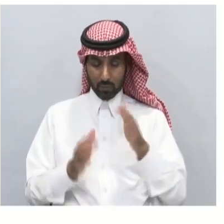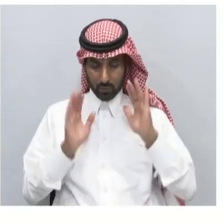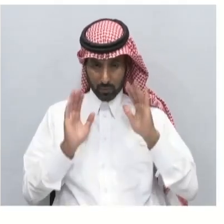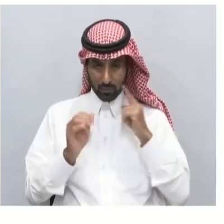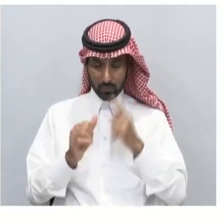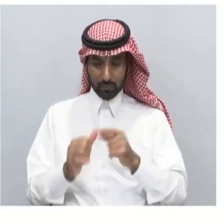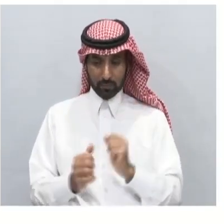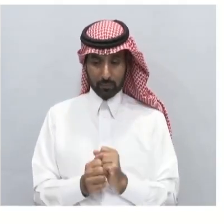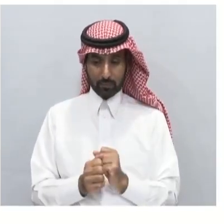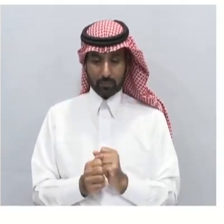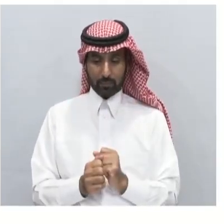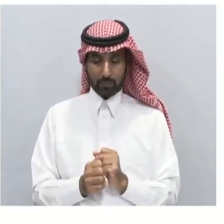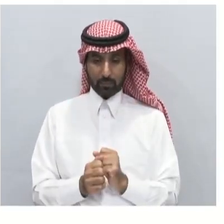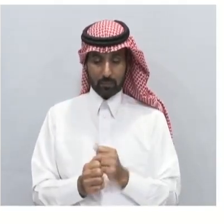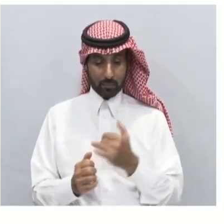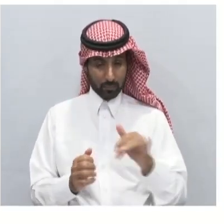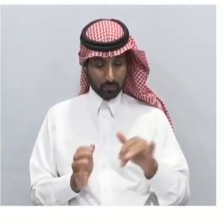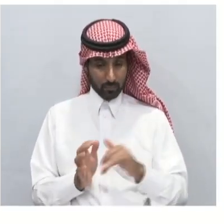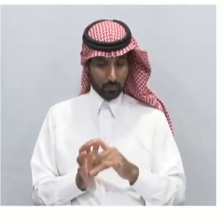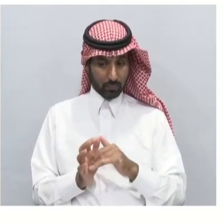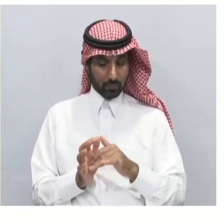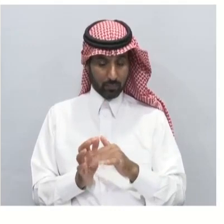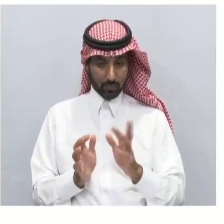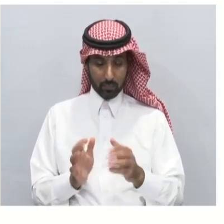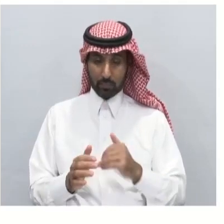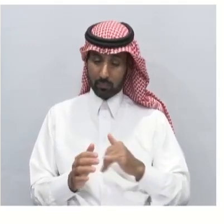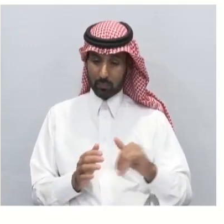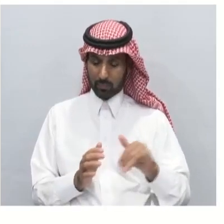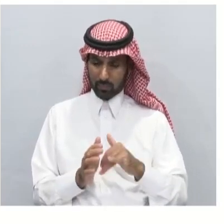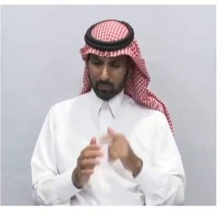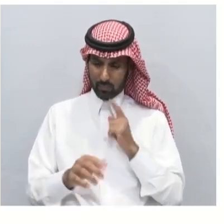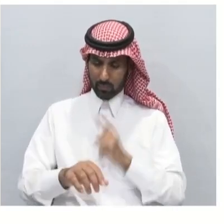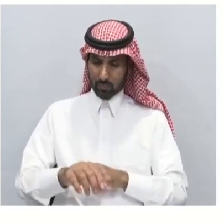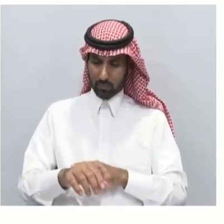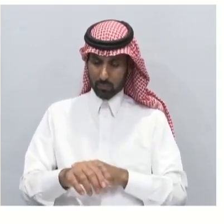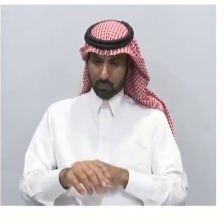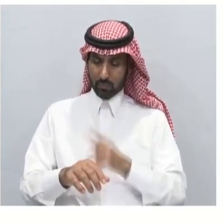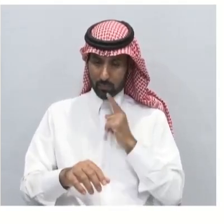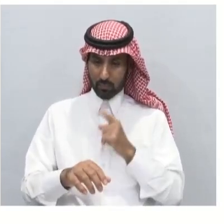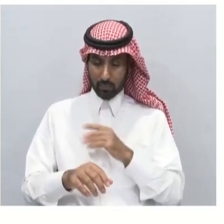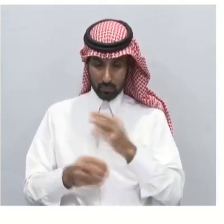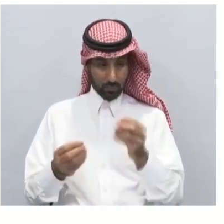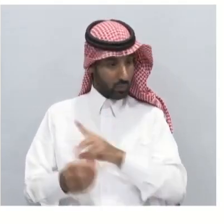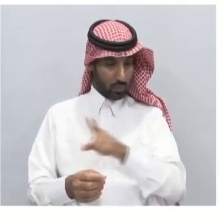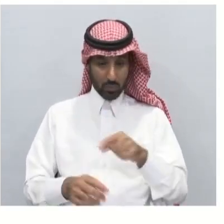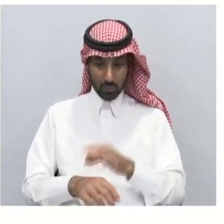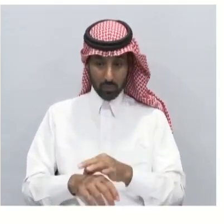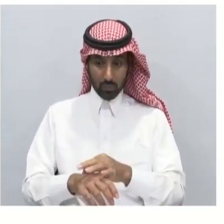صح? طيب, arriving late, do you think it's common or it isn't common? We can